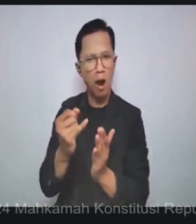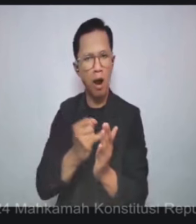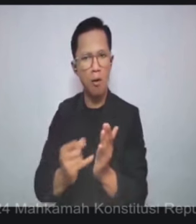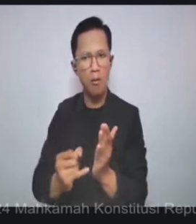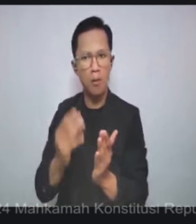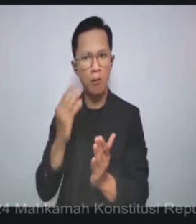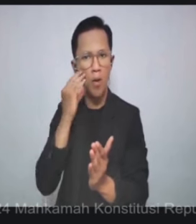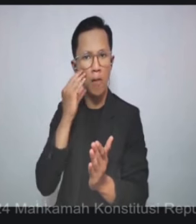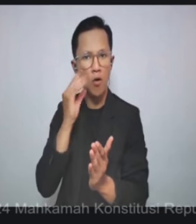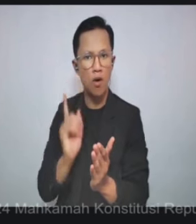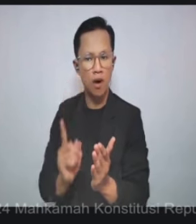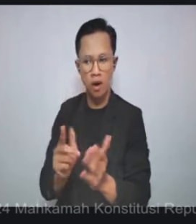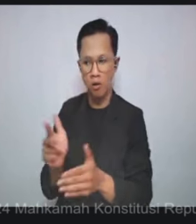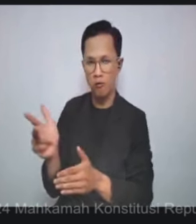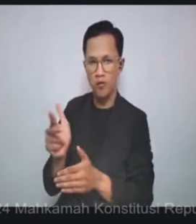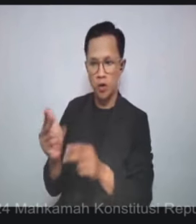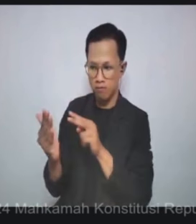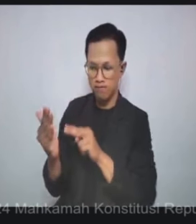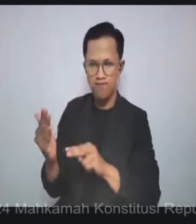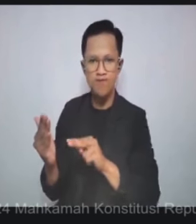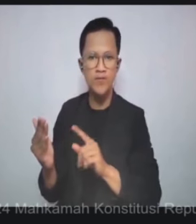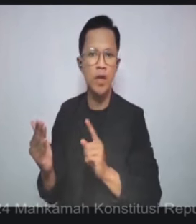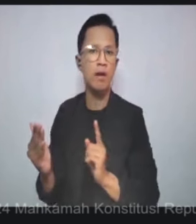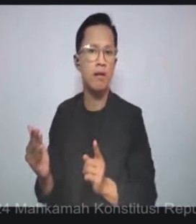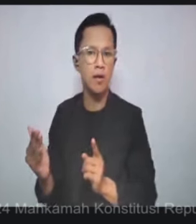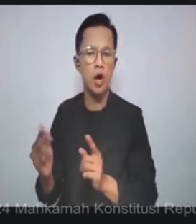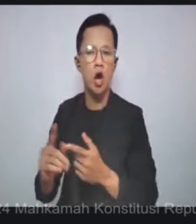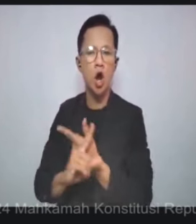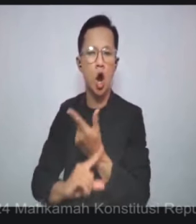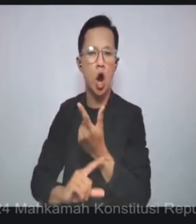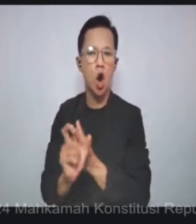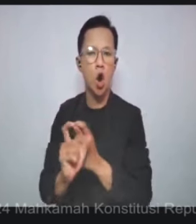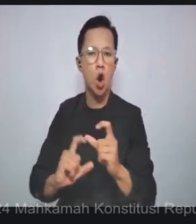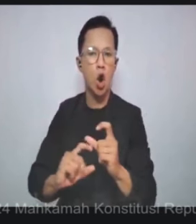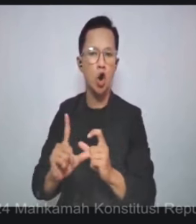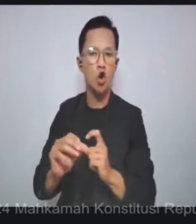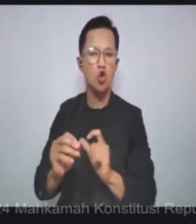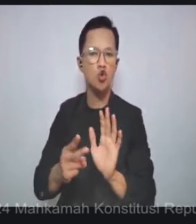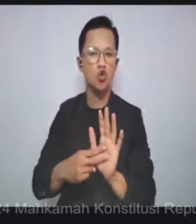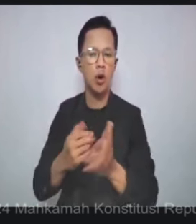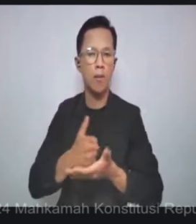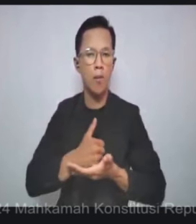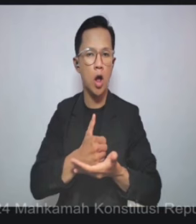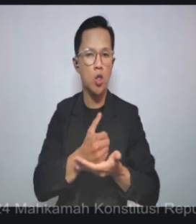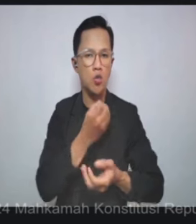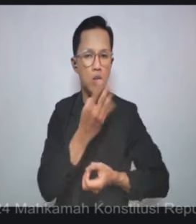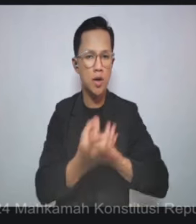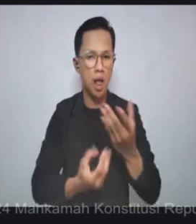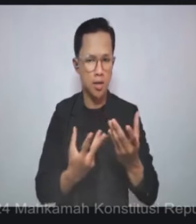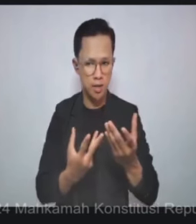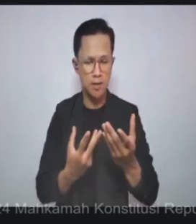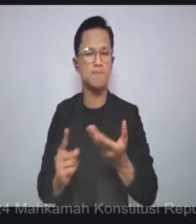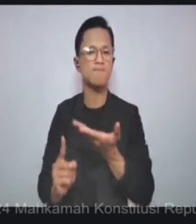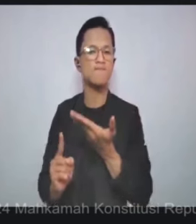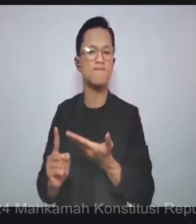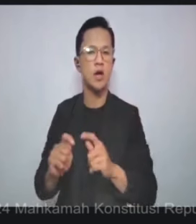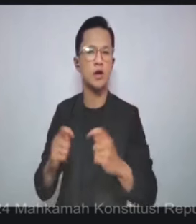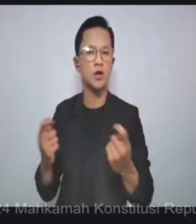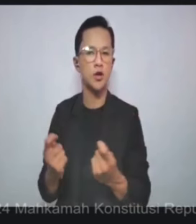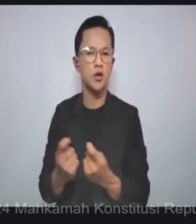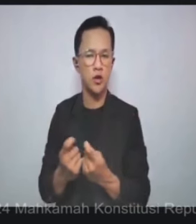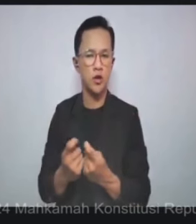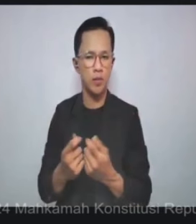video dimaksud juga terdapat klarifikasi dari Nusron Wahid yang merupakan sekretaris TKN Prabowo Gibran yang menjelaskan bahwa aktivitas kitah